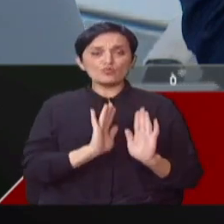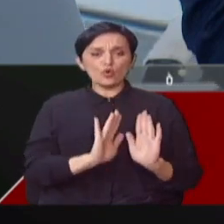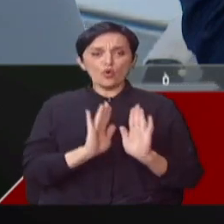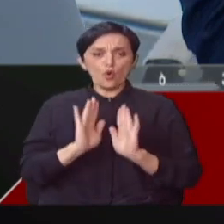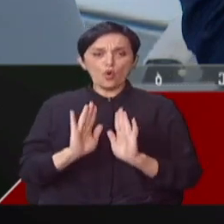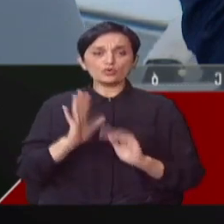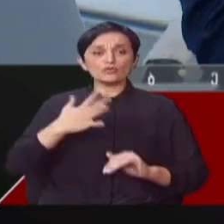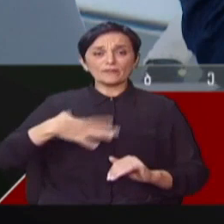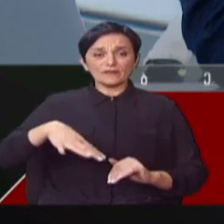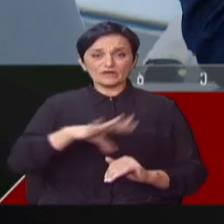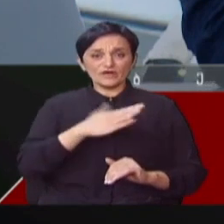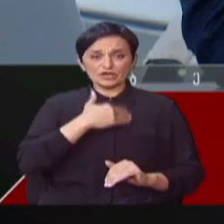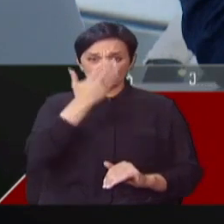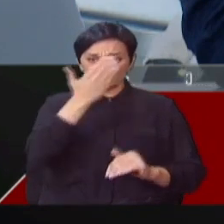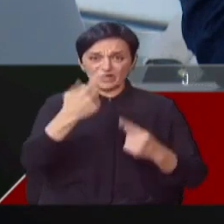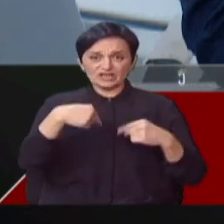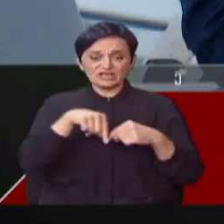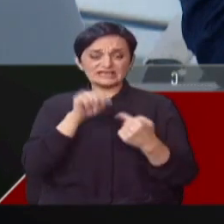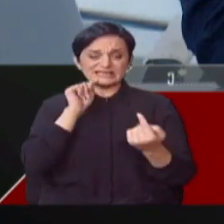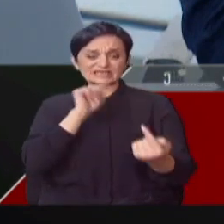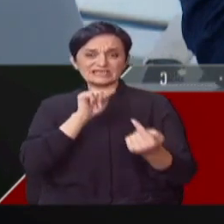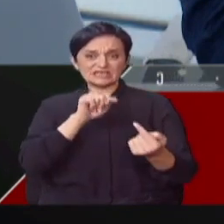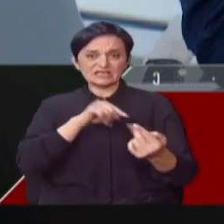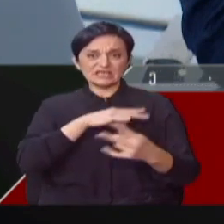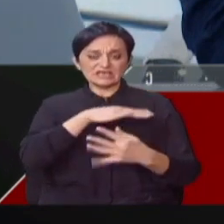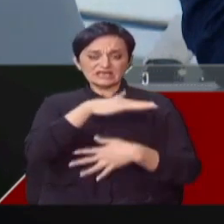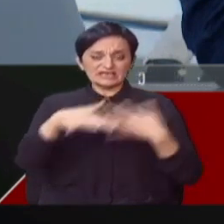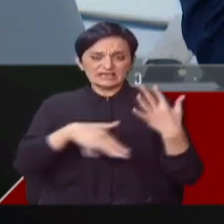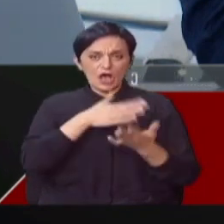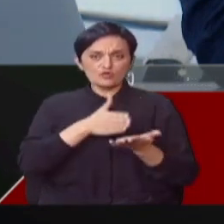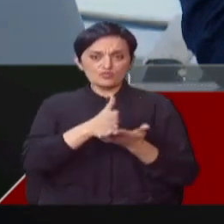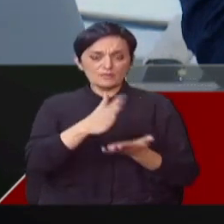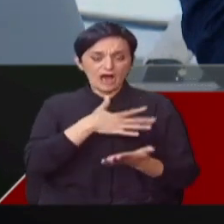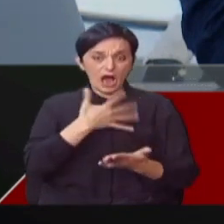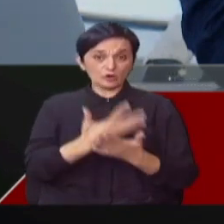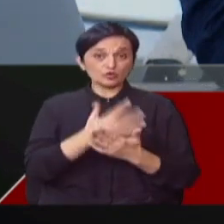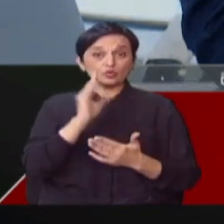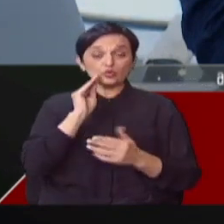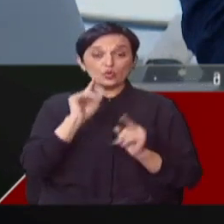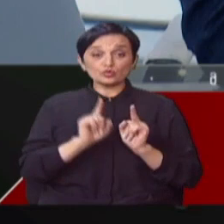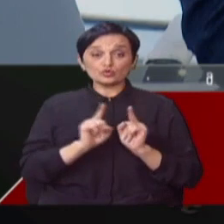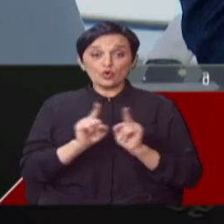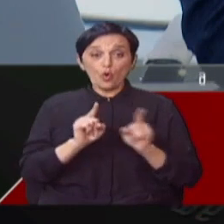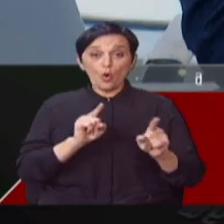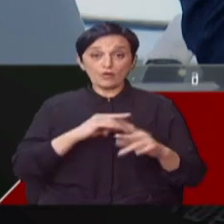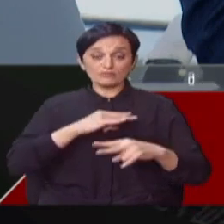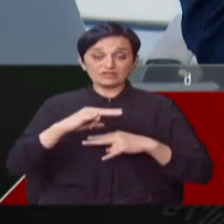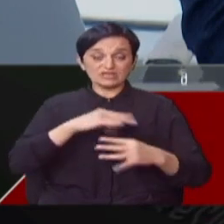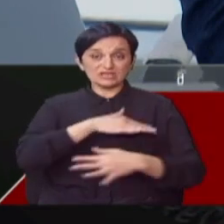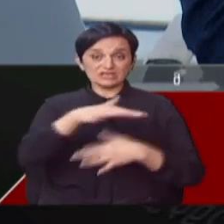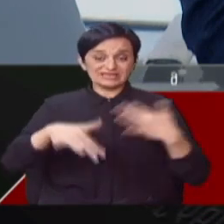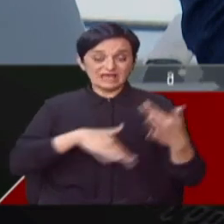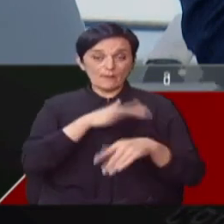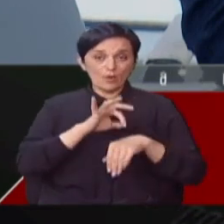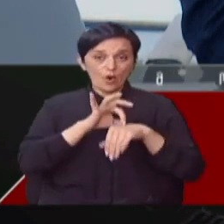holod, care nizda ce nu s-a zugaduibis, inia, degda destrucția za mimartul reactivului. Odesat opoziția sabota jurmo, când e bepse ce